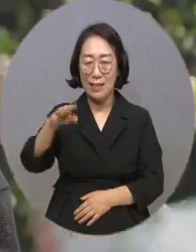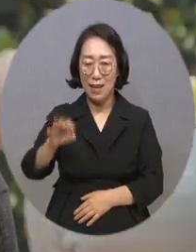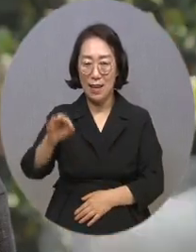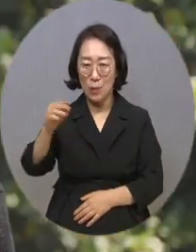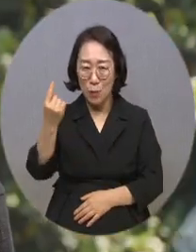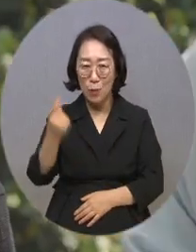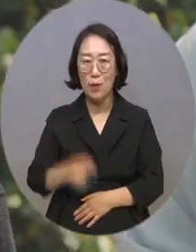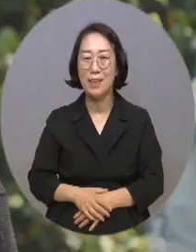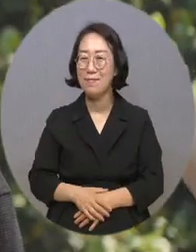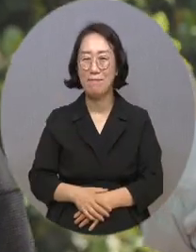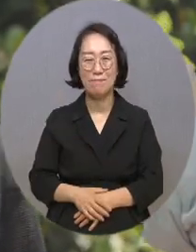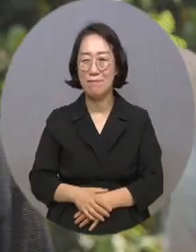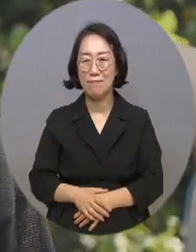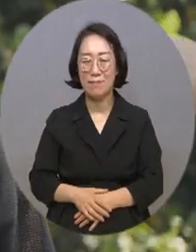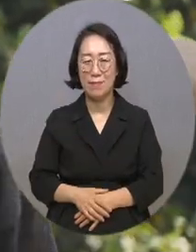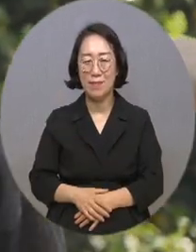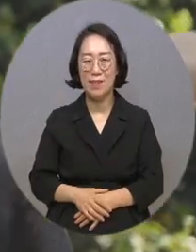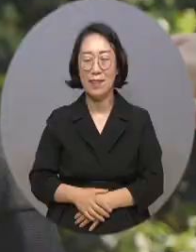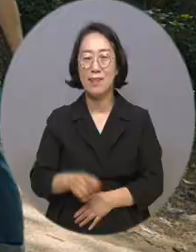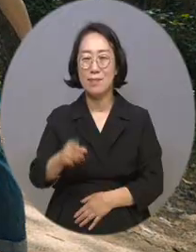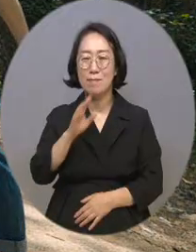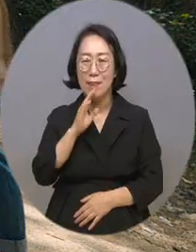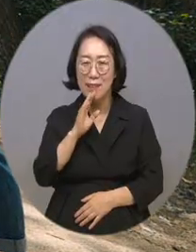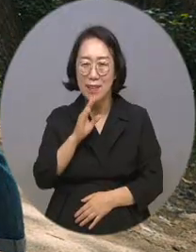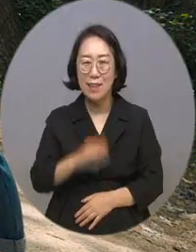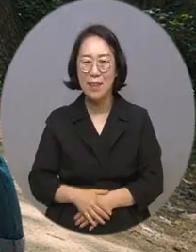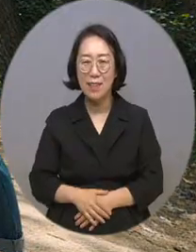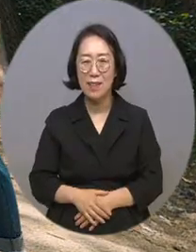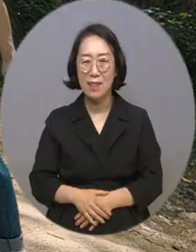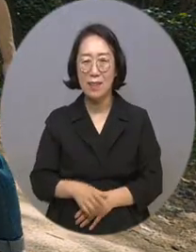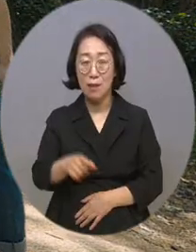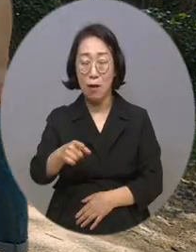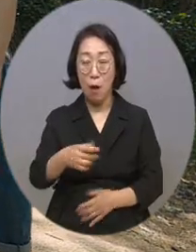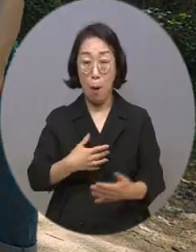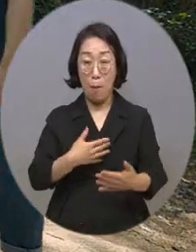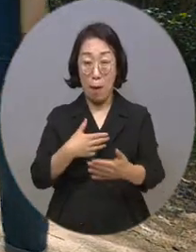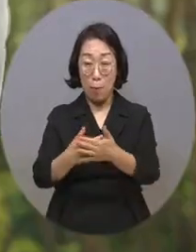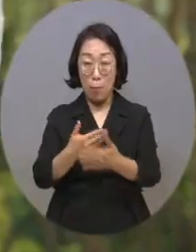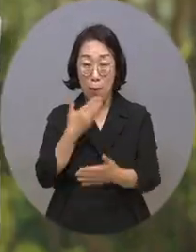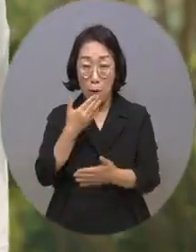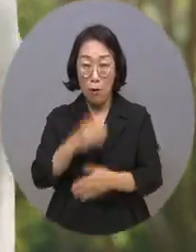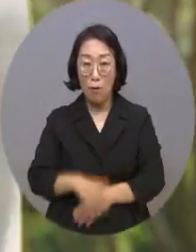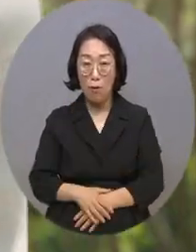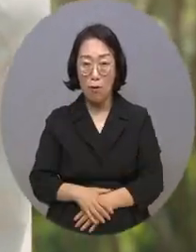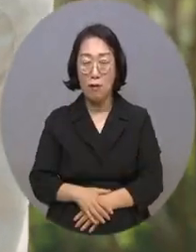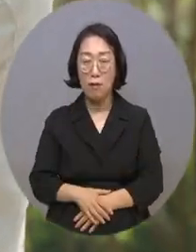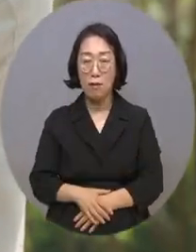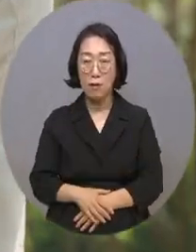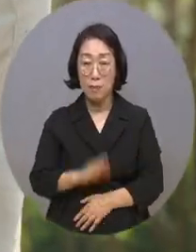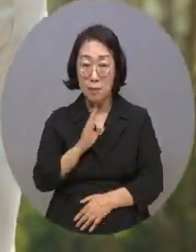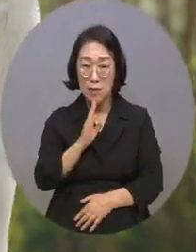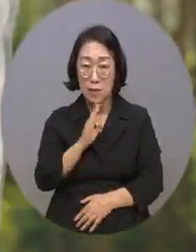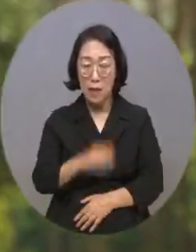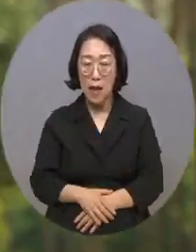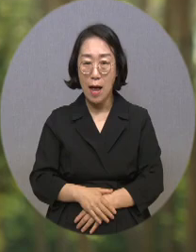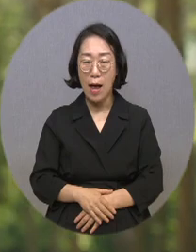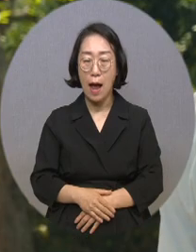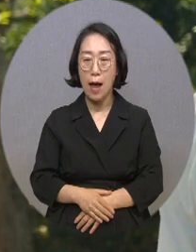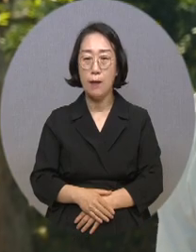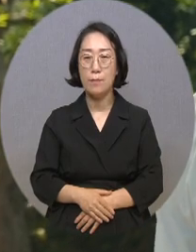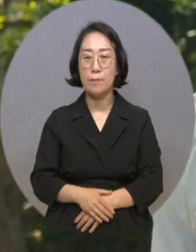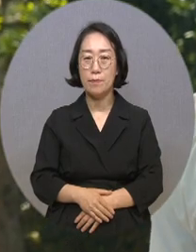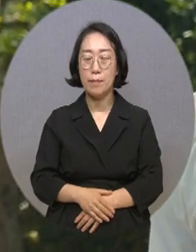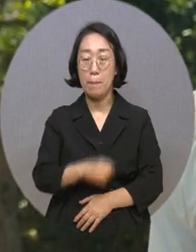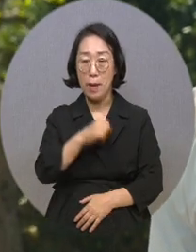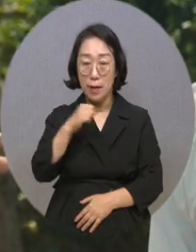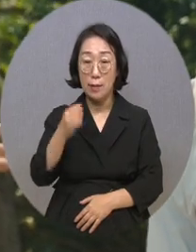서비. 아이고 야 끝났어 너. 너 지금 오늘 배부르게 먹으려고 이 보자기 입고 왔구나. 맞아. 맞지? 안 보이게 하려고. 오케이.